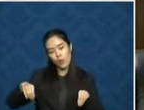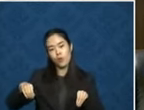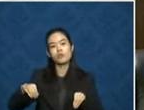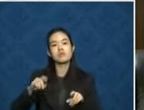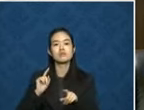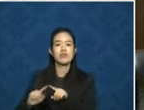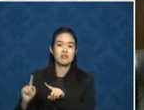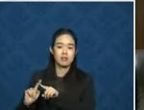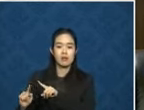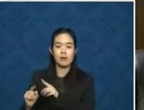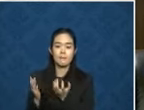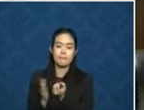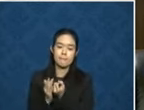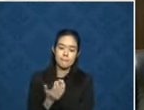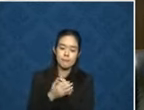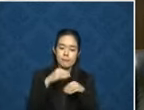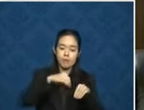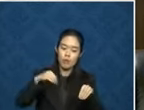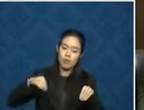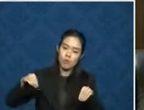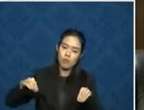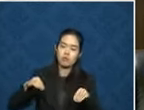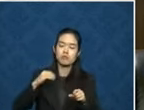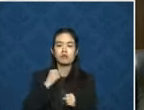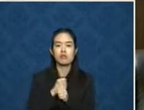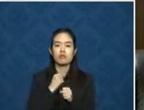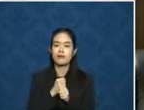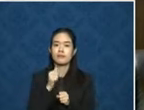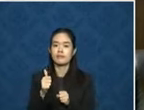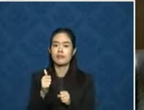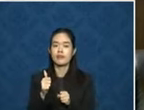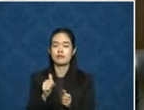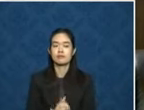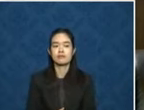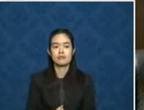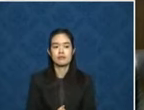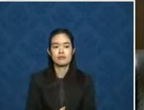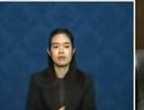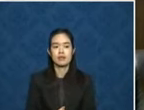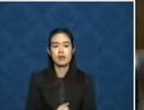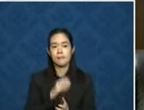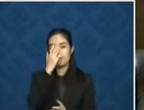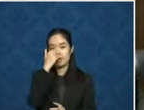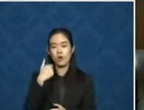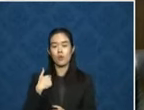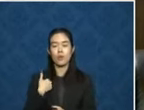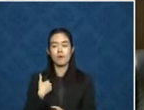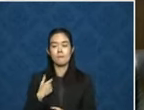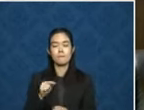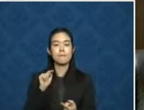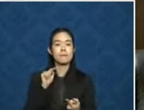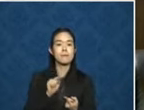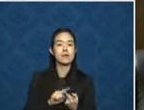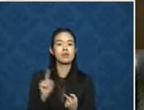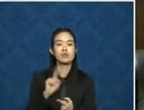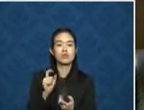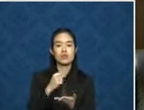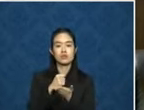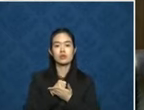ชก็เป็นการดำเนินการโดยต้องพึ่งพาดินฟ้าอากาศเป็นสำคัญ